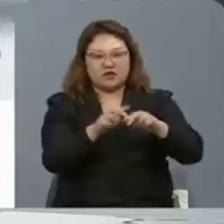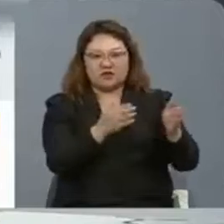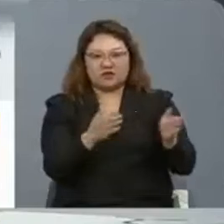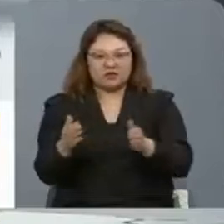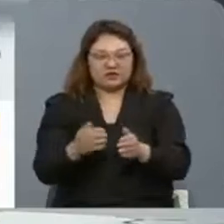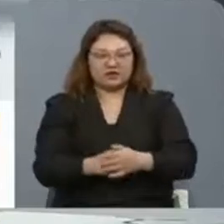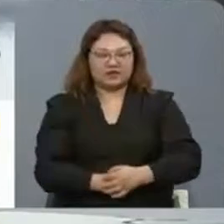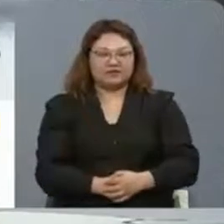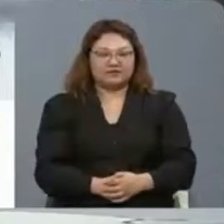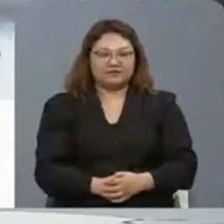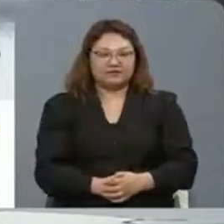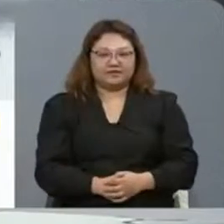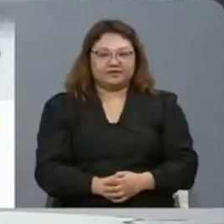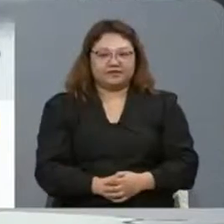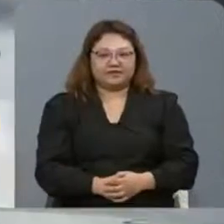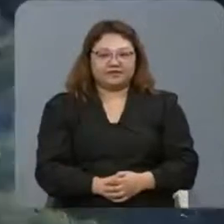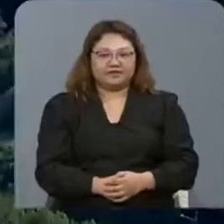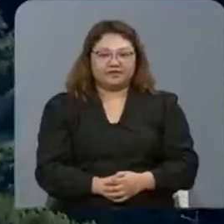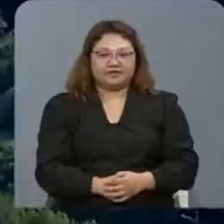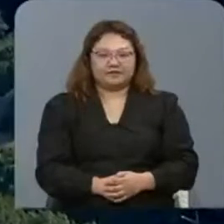기자입니다.